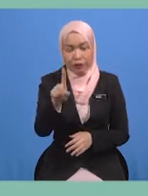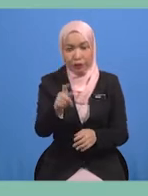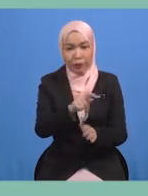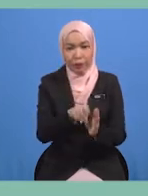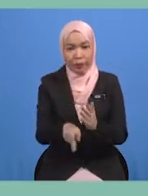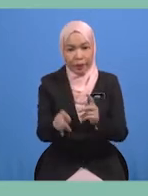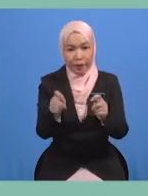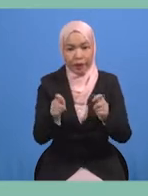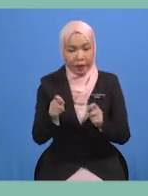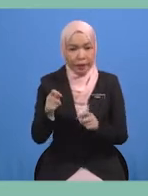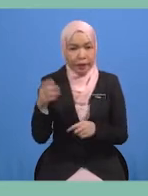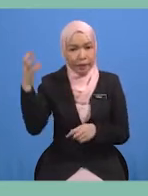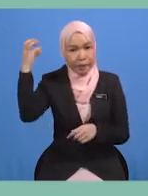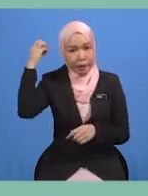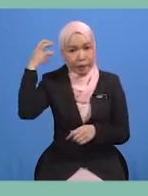radio.